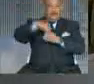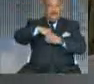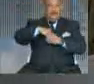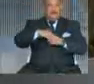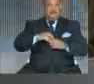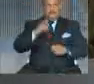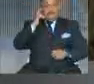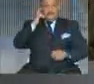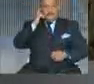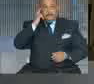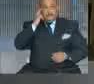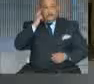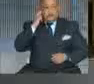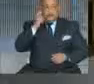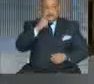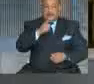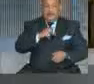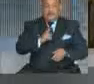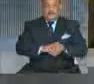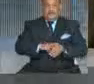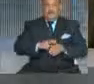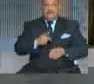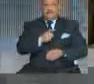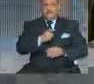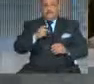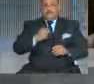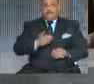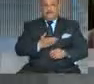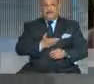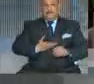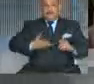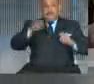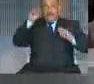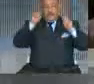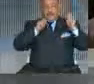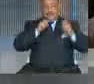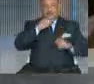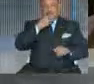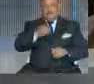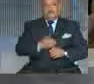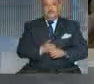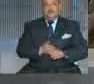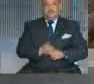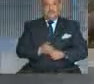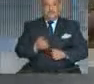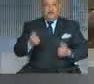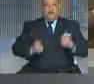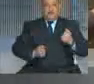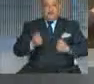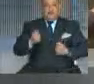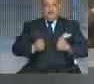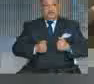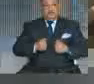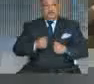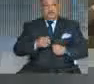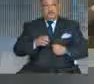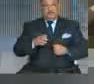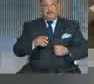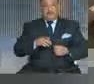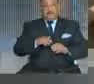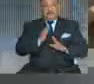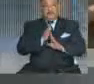تم إحباط عملية تهريب من طرف مركز الحدودي بالمخاضة تابعة لمنطقة بنجردان